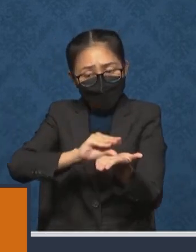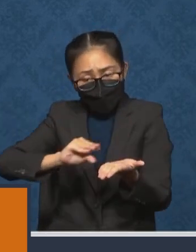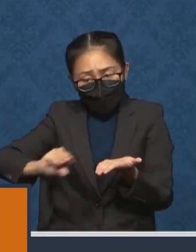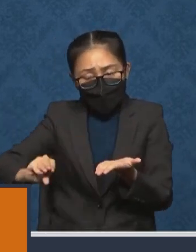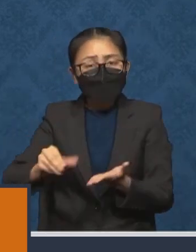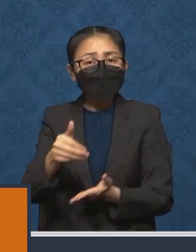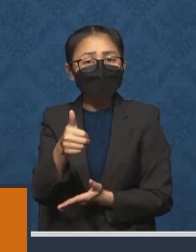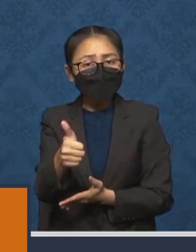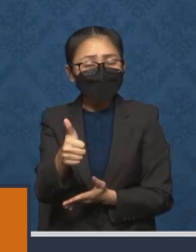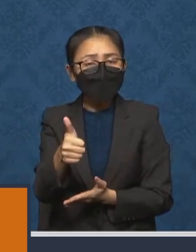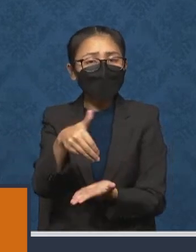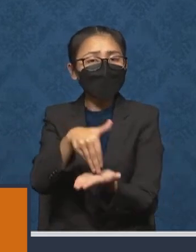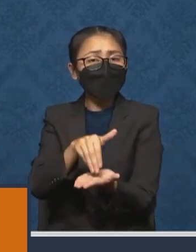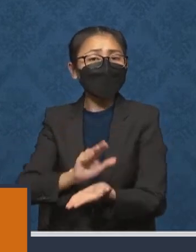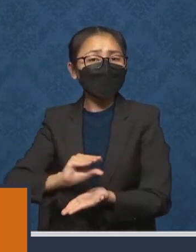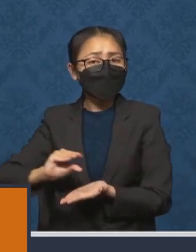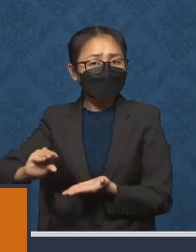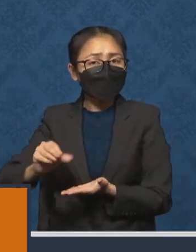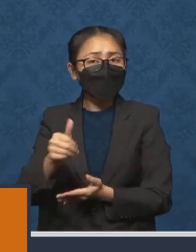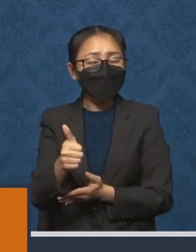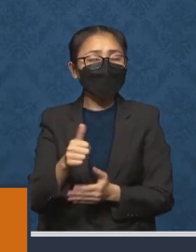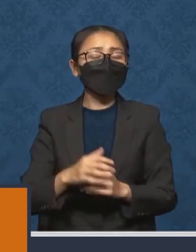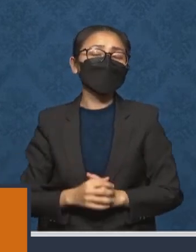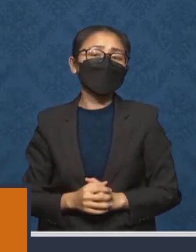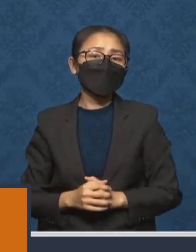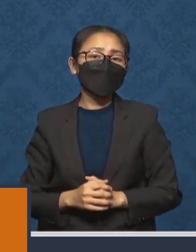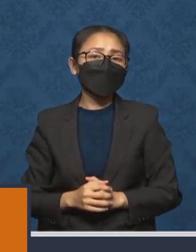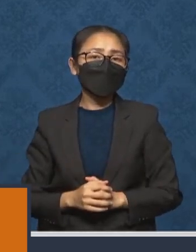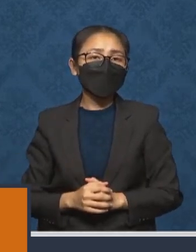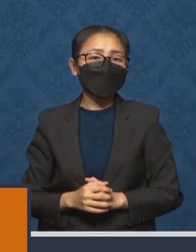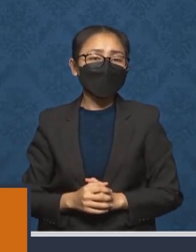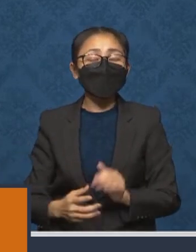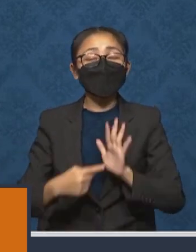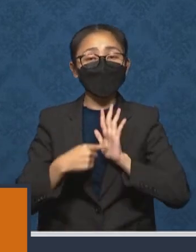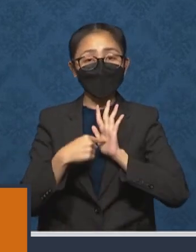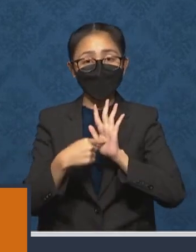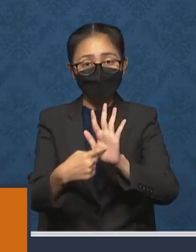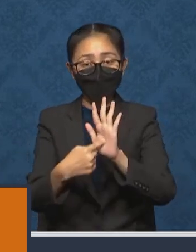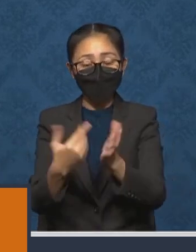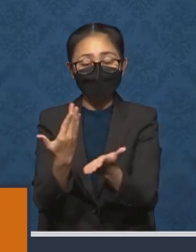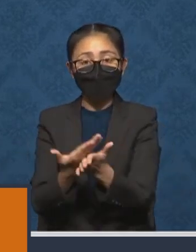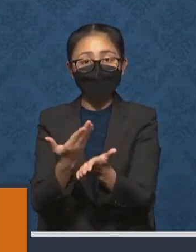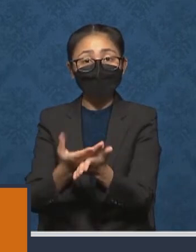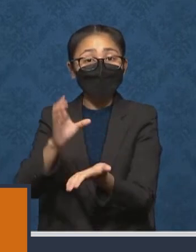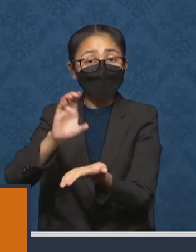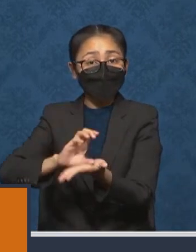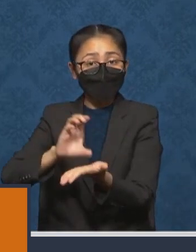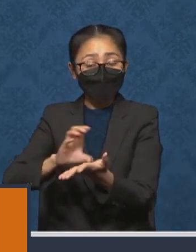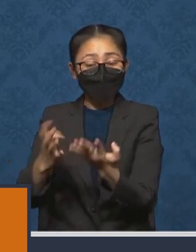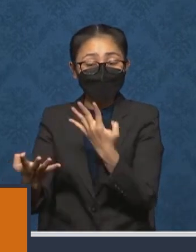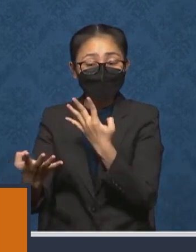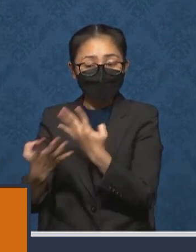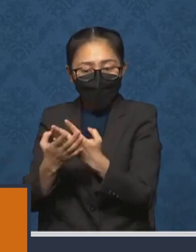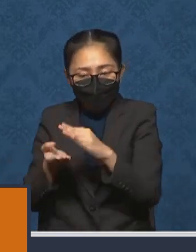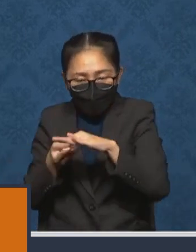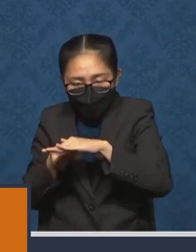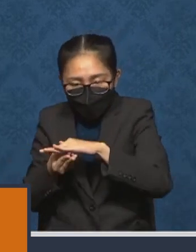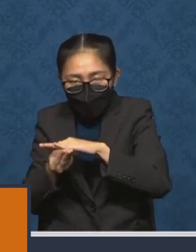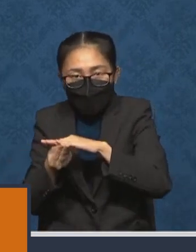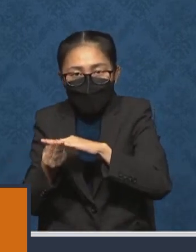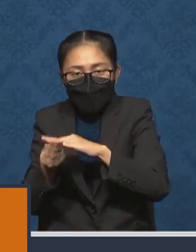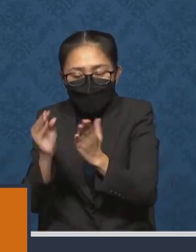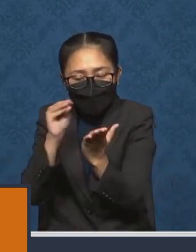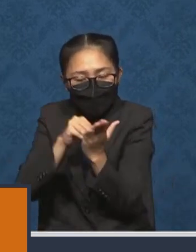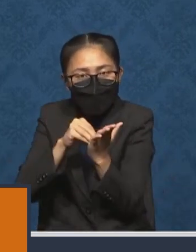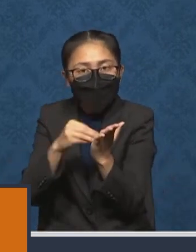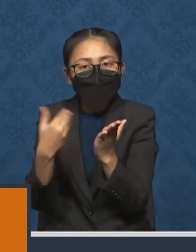อยู่แล้วท่านประธานครับนี่เป็นเพียงตัวอย่างงบประมาณที่ทางกรมราชทัณฑ์สอดไส้ไว้นะครับยังไม่ร